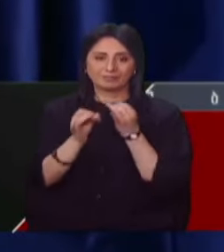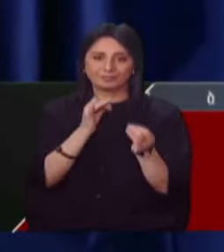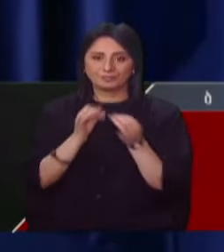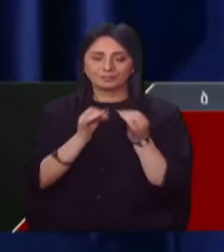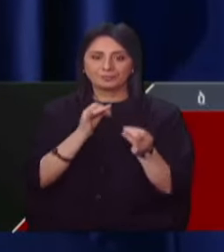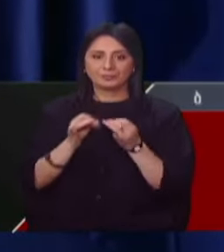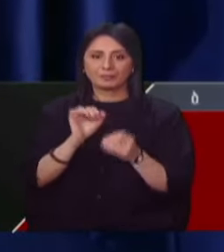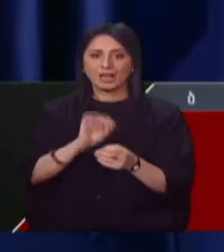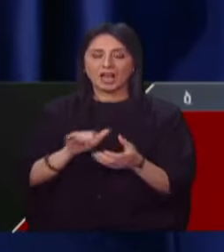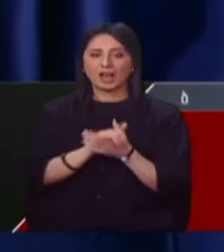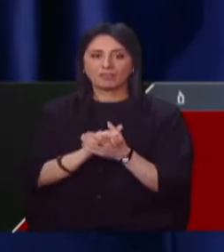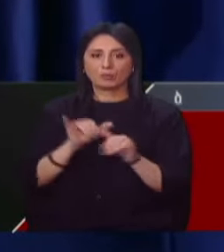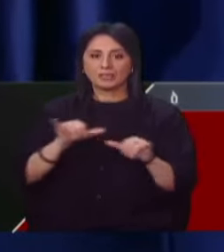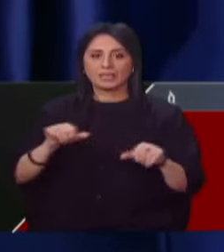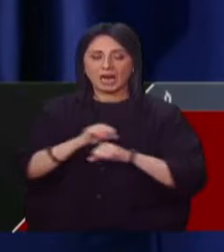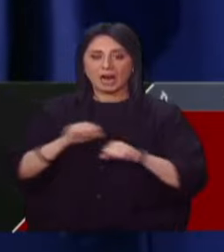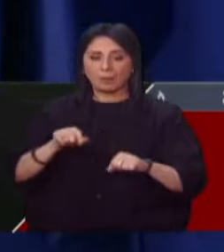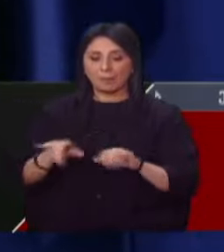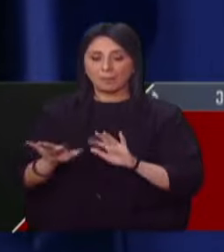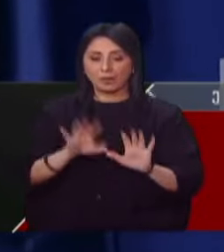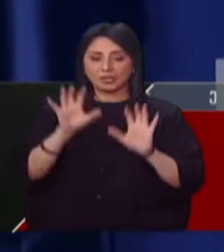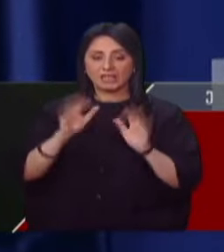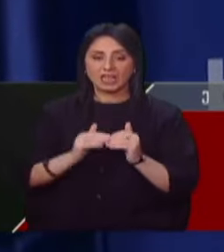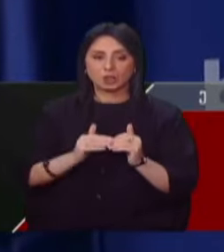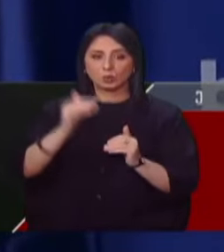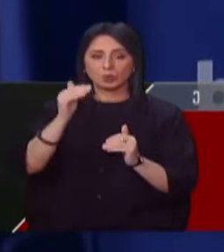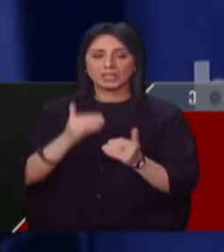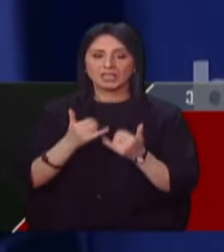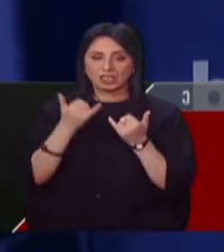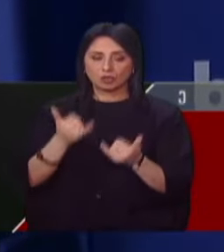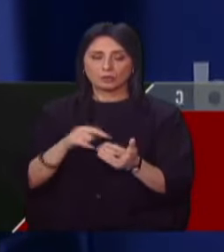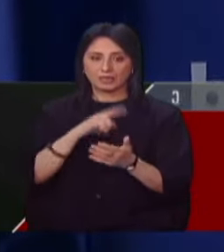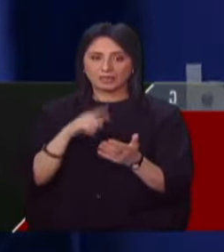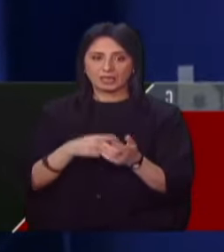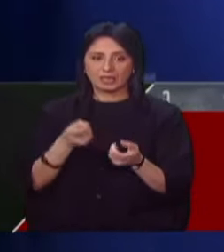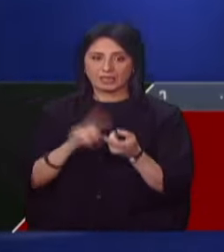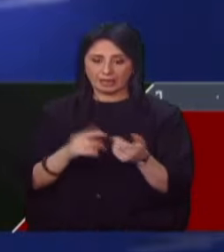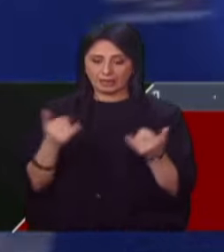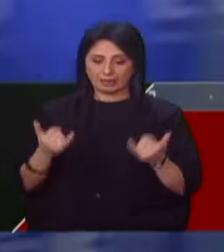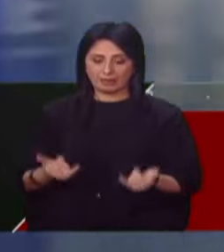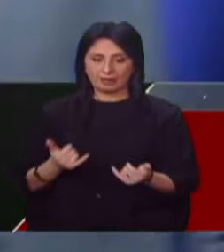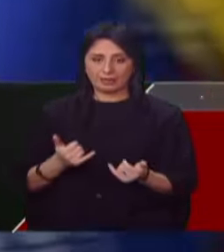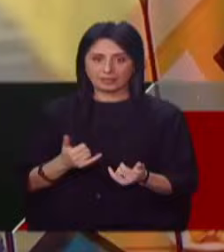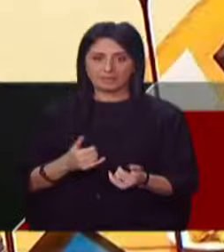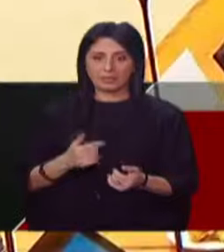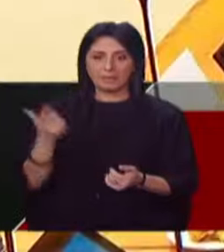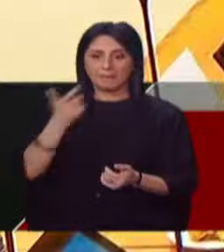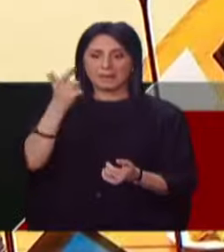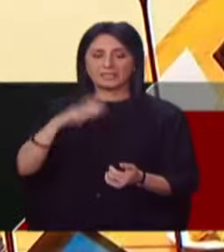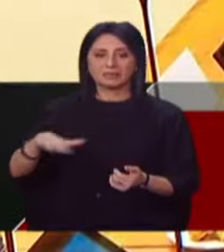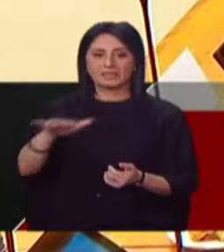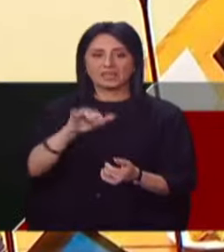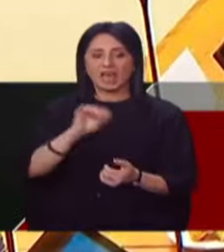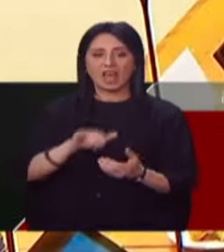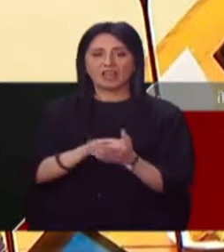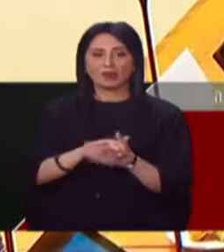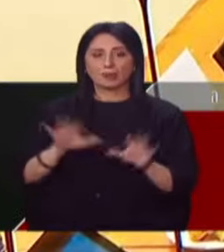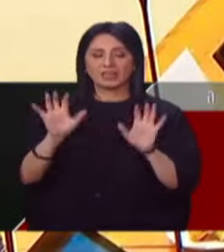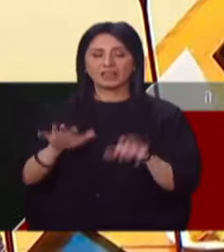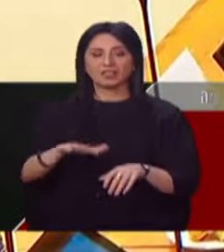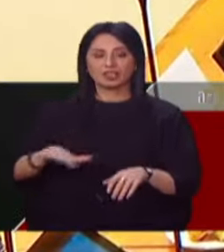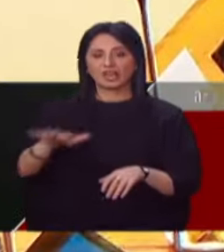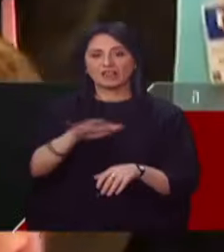რომელიც ევროკავშირის გაფართოებას და ამ პროცესში კანონის უზენაესობის საკითხს ეხება. დღეს მასპინძელი ქვეყნის და ევროკავშირის